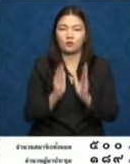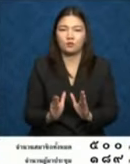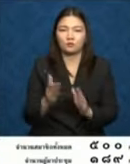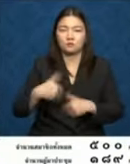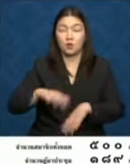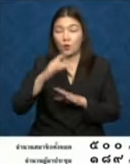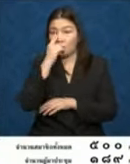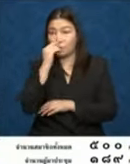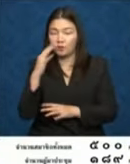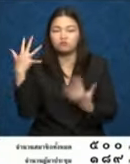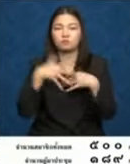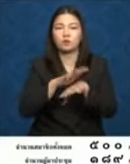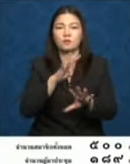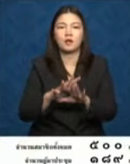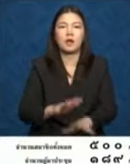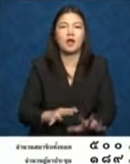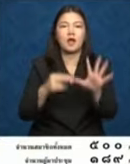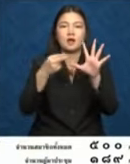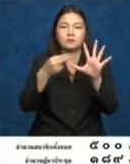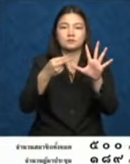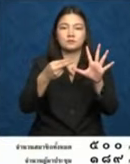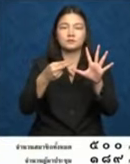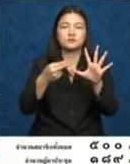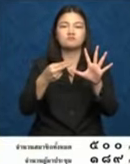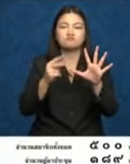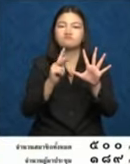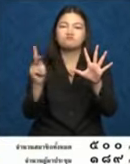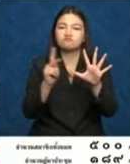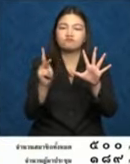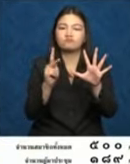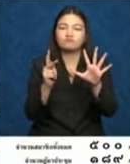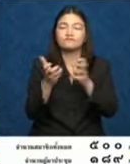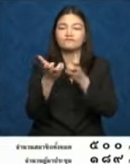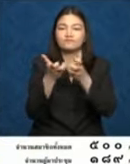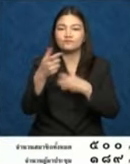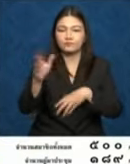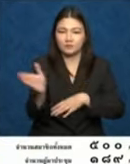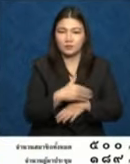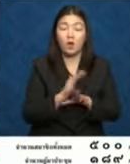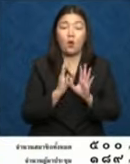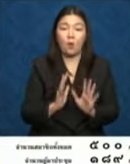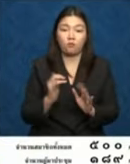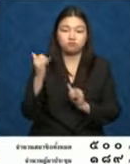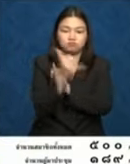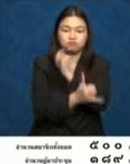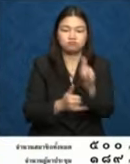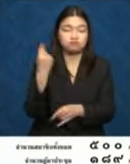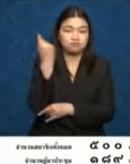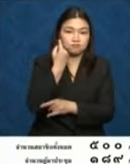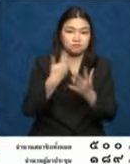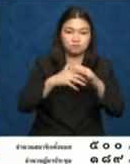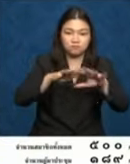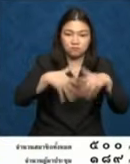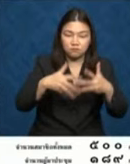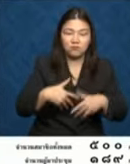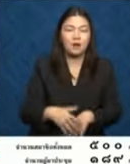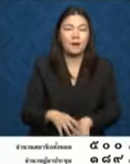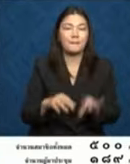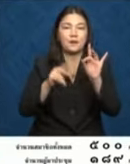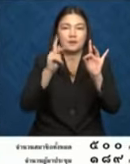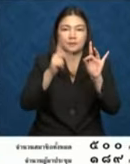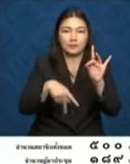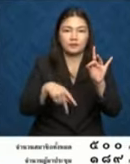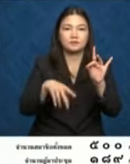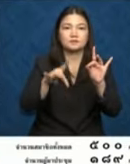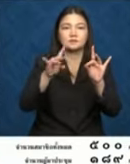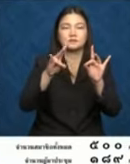ชาติเข้าไป 58,900 คนโดยประมาณมีรายได้จากการท่องเที่ยวจากพี่น้องนักท่องเที่ยวชาวไทย